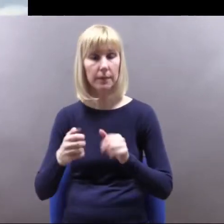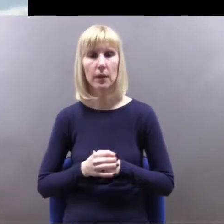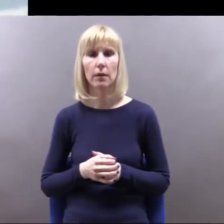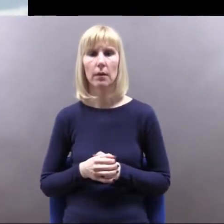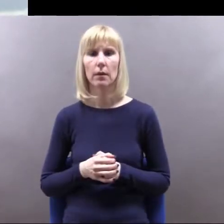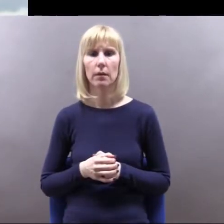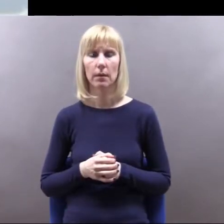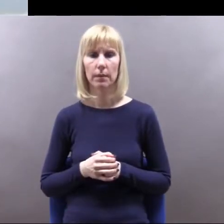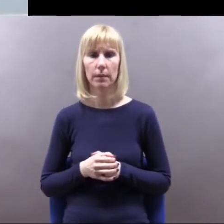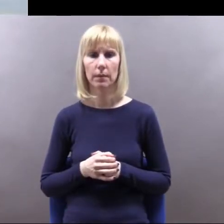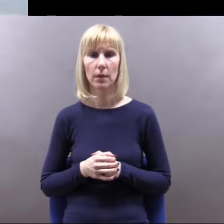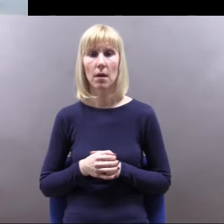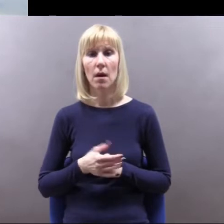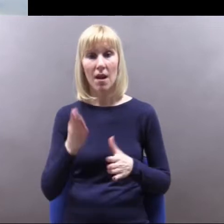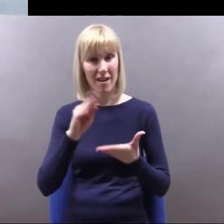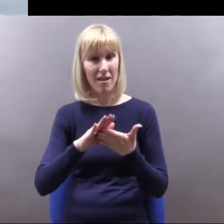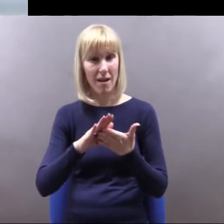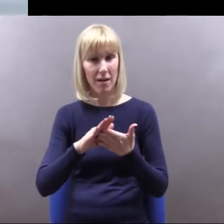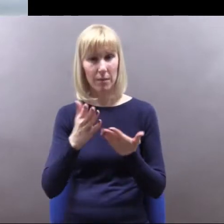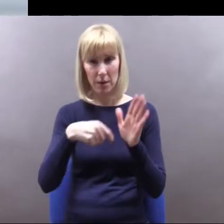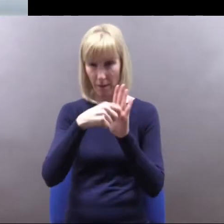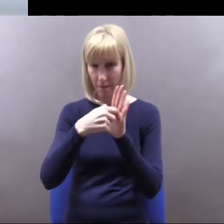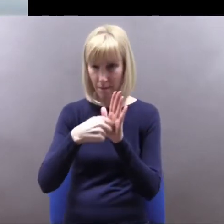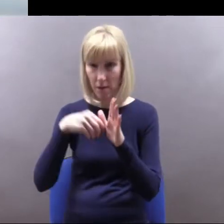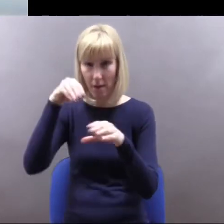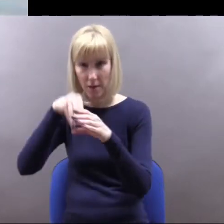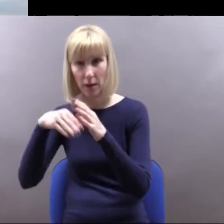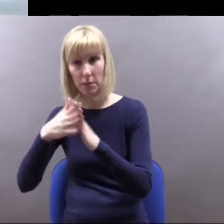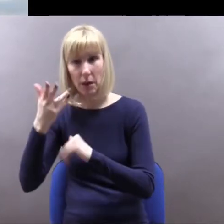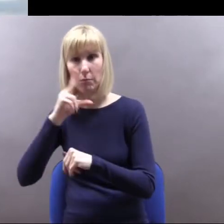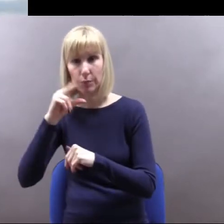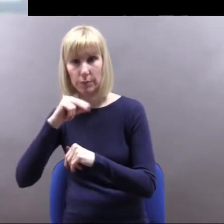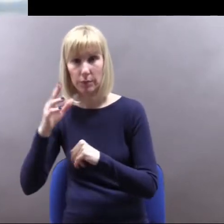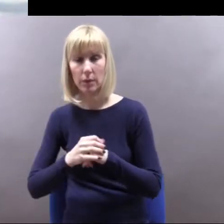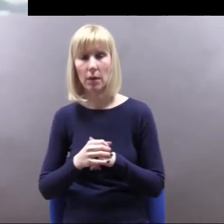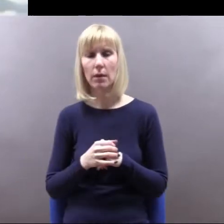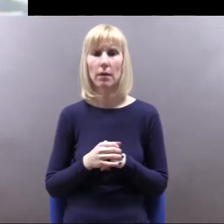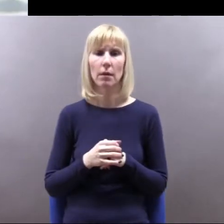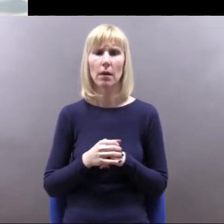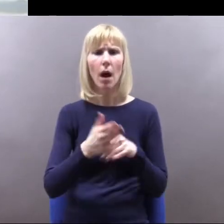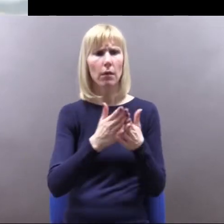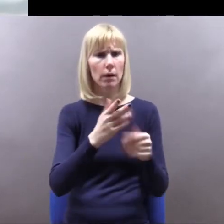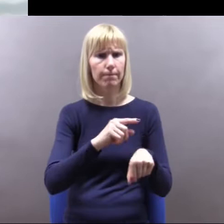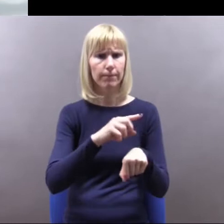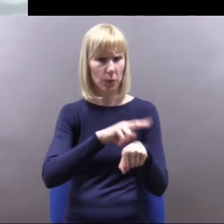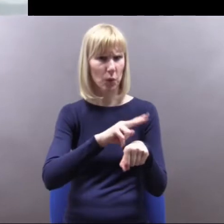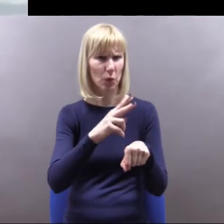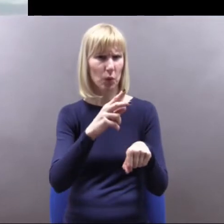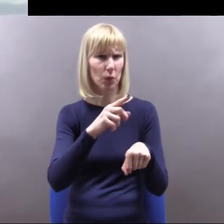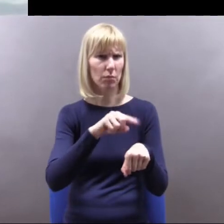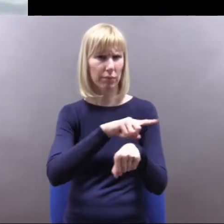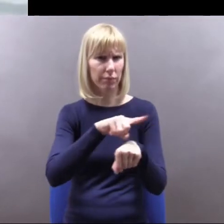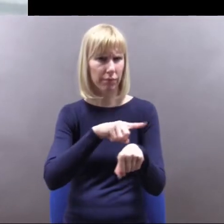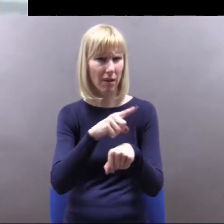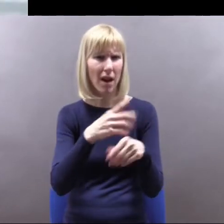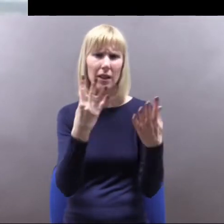Puszczę teraz mały filmik. Ja go pozwolę sobie oczywiście komentować w trakcie. On trwa 9 minut,